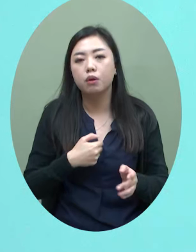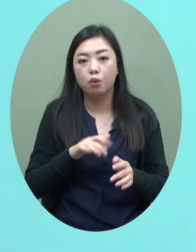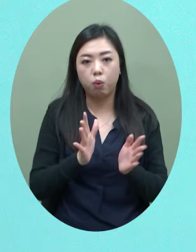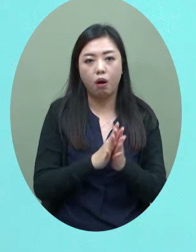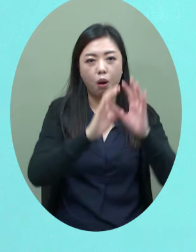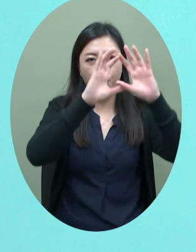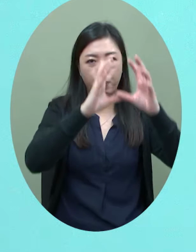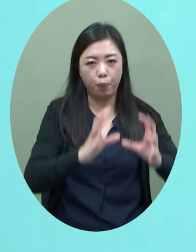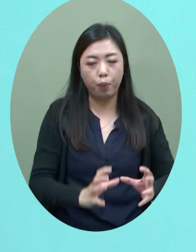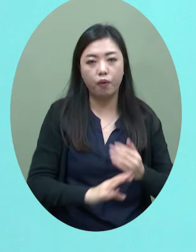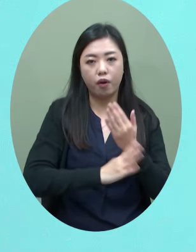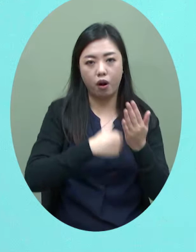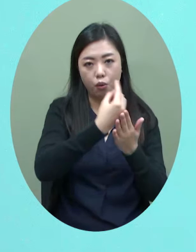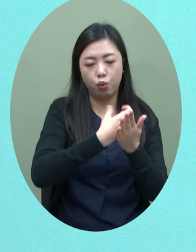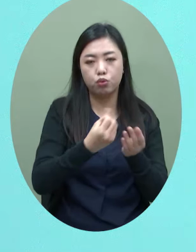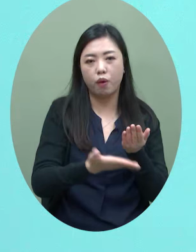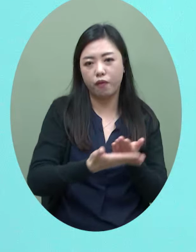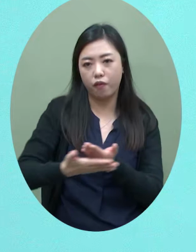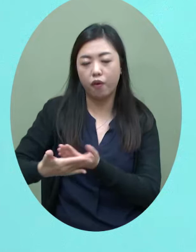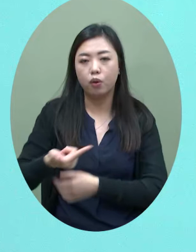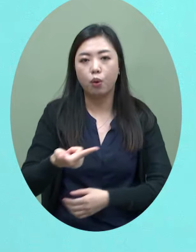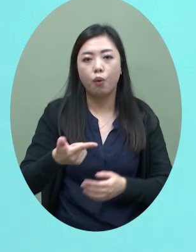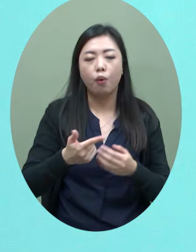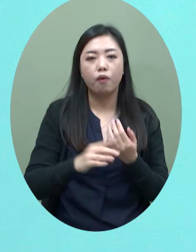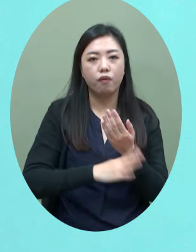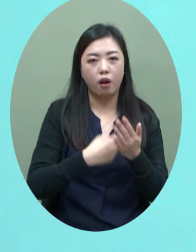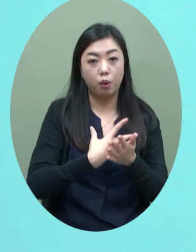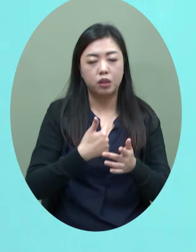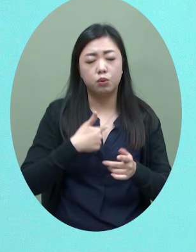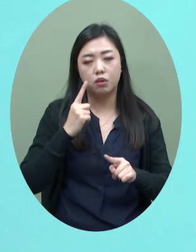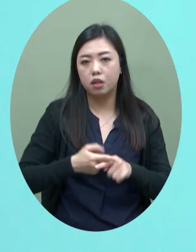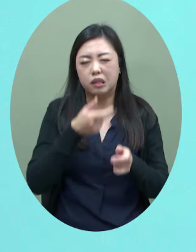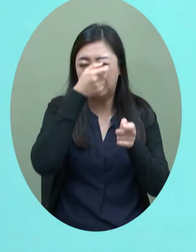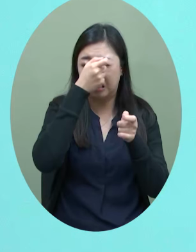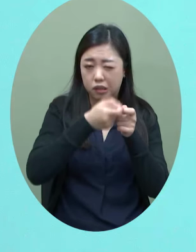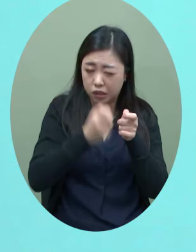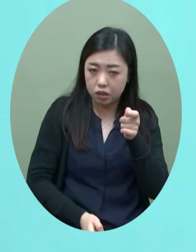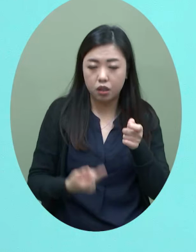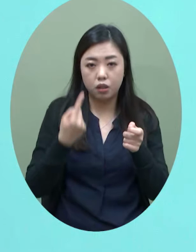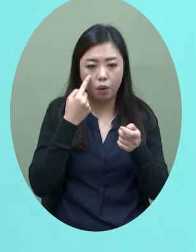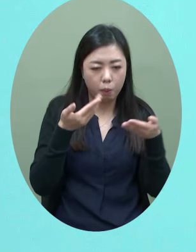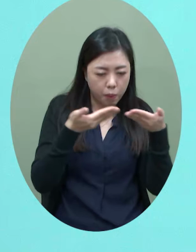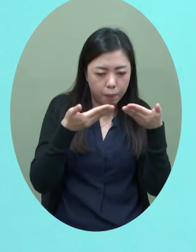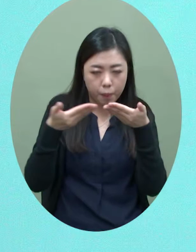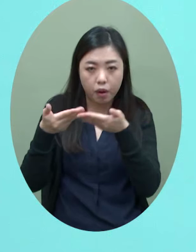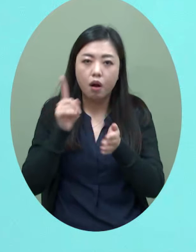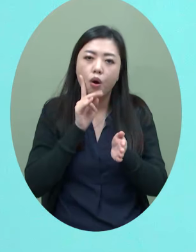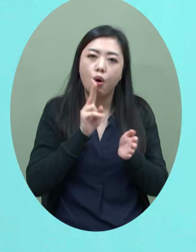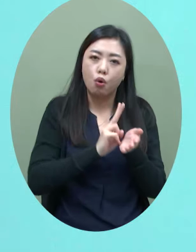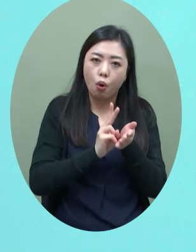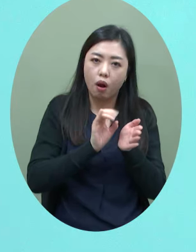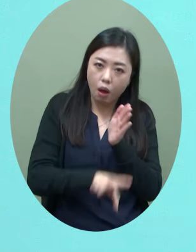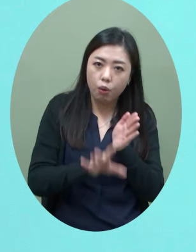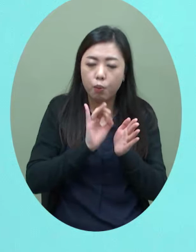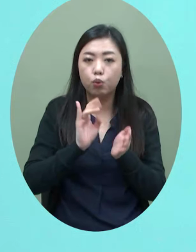多部嘅法律同埋係附屬法例咧，係要好仔細，淨係去核對有冇改漏咗啊，有